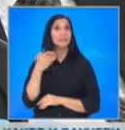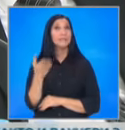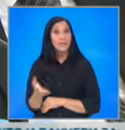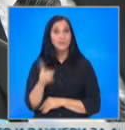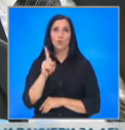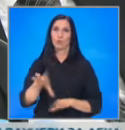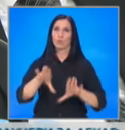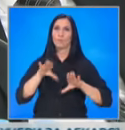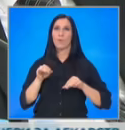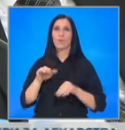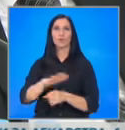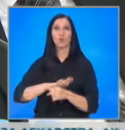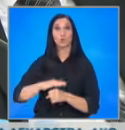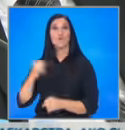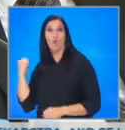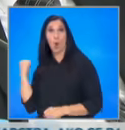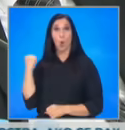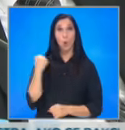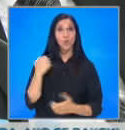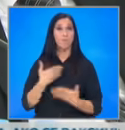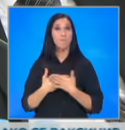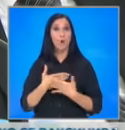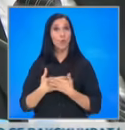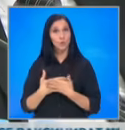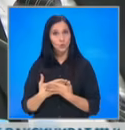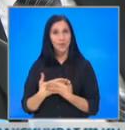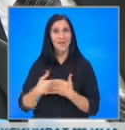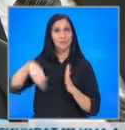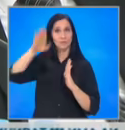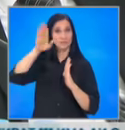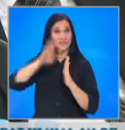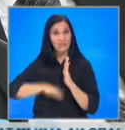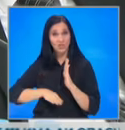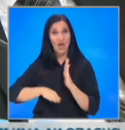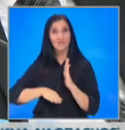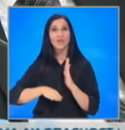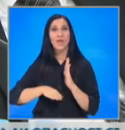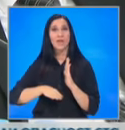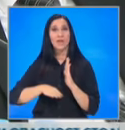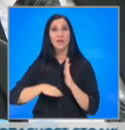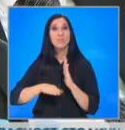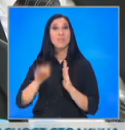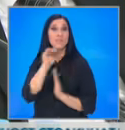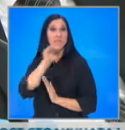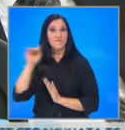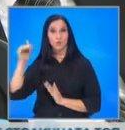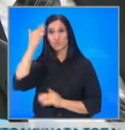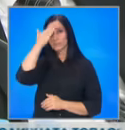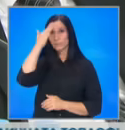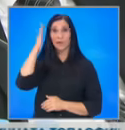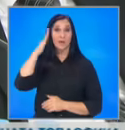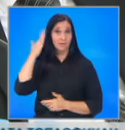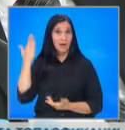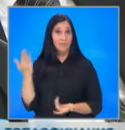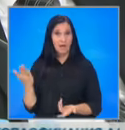да поемат основния удар по отношение на снижаване на нивото на заболяемост в